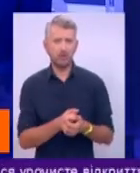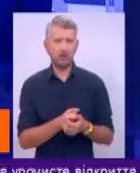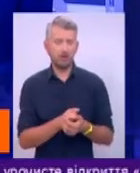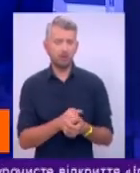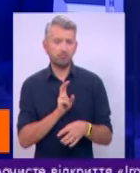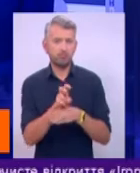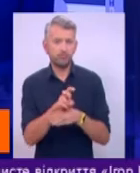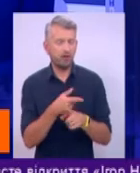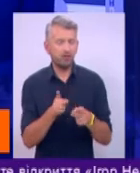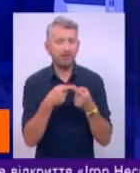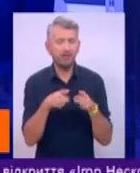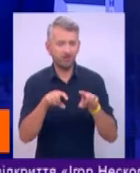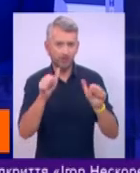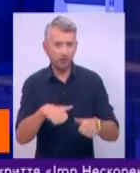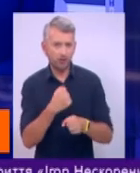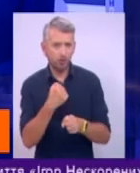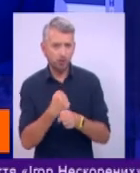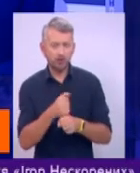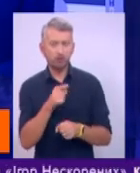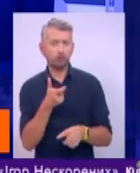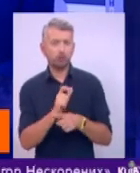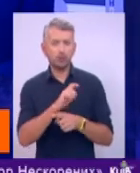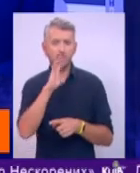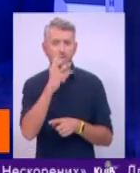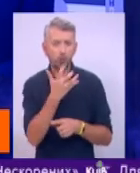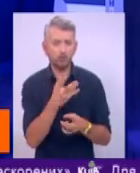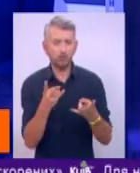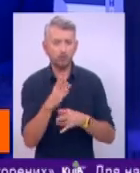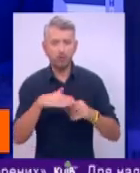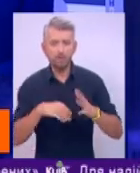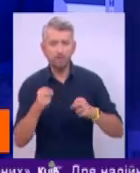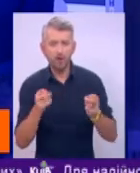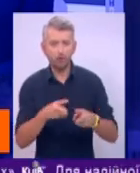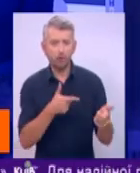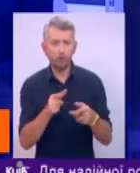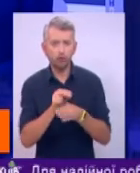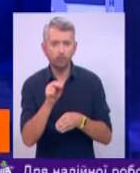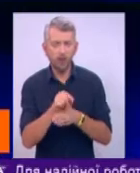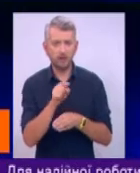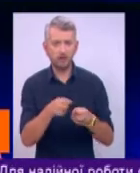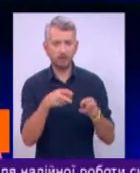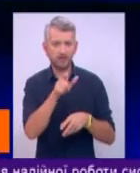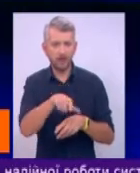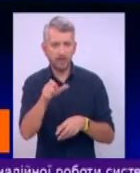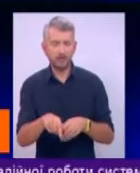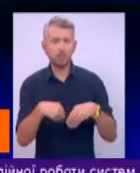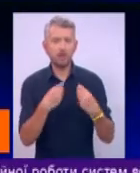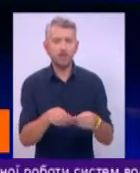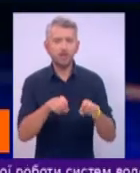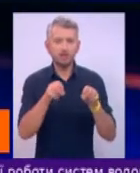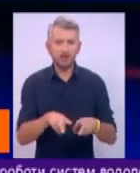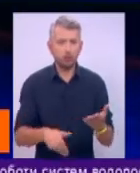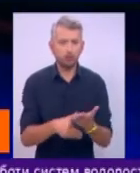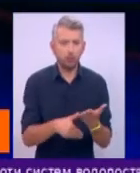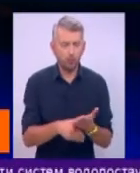– це інший формат роботи. І тут дуже серйозно треба фахово готувати цих спеціалістів, давати спеціальну